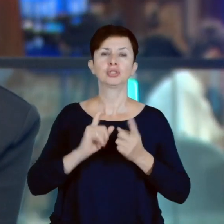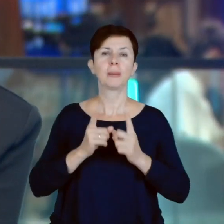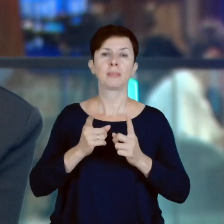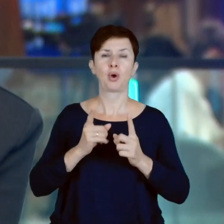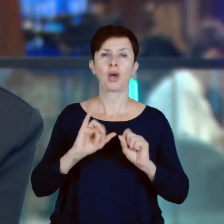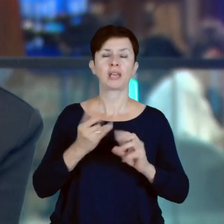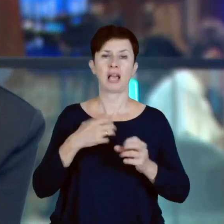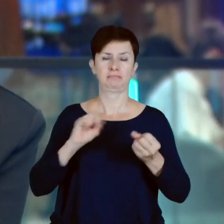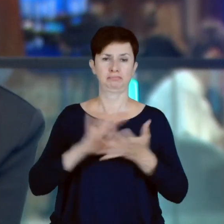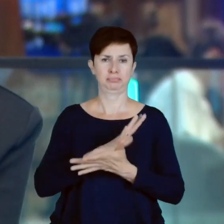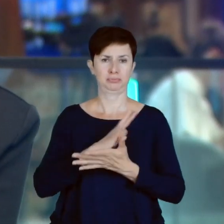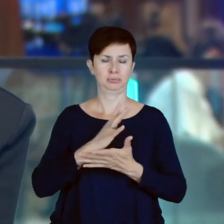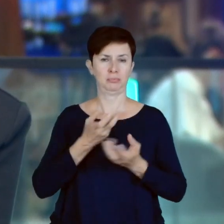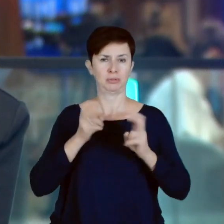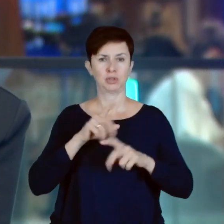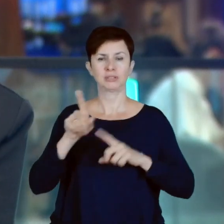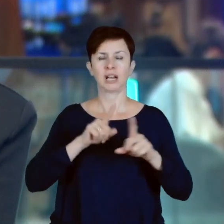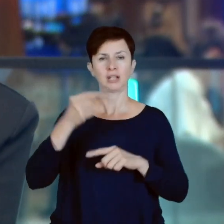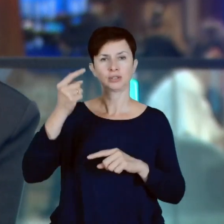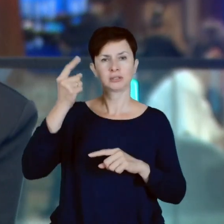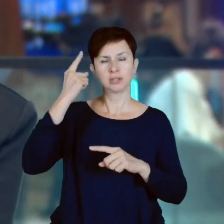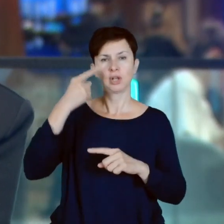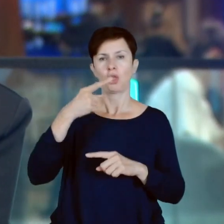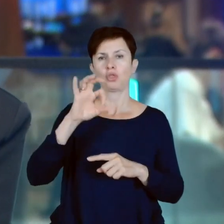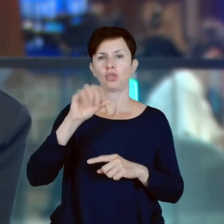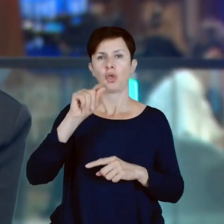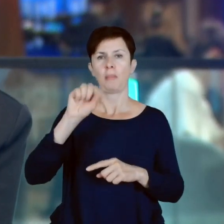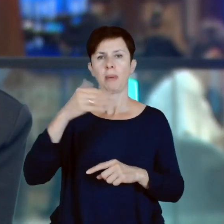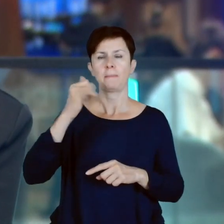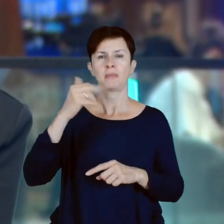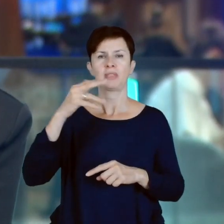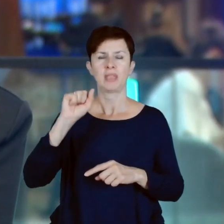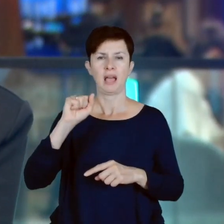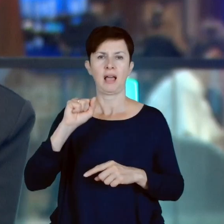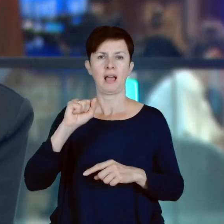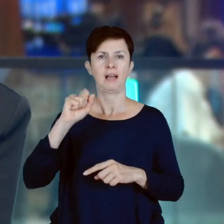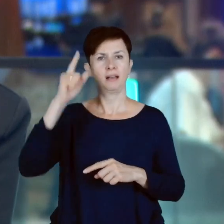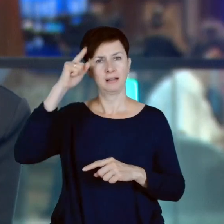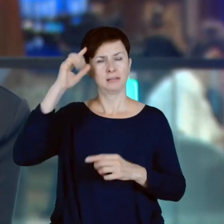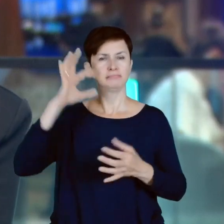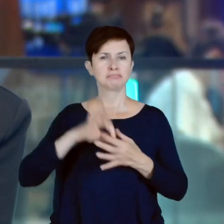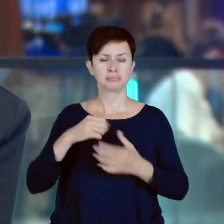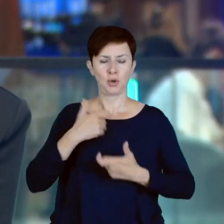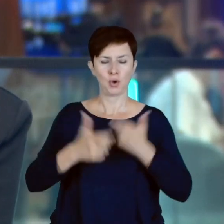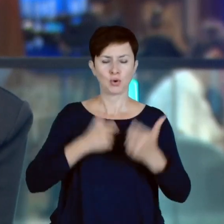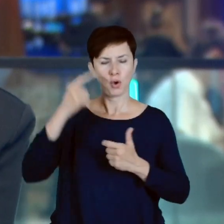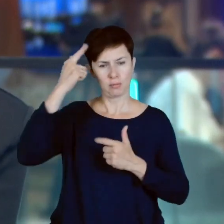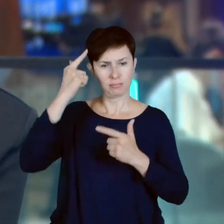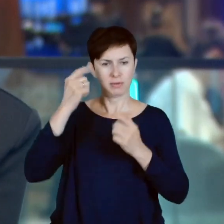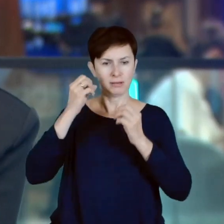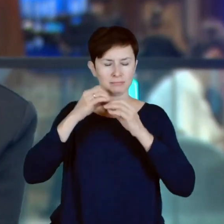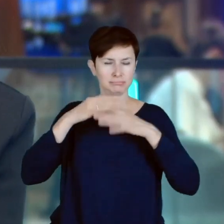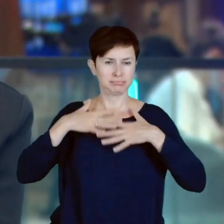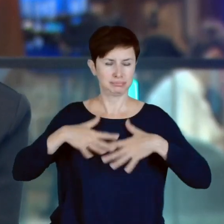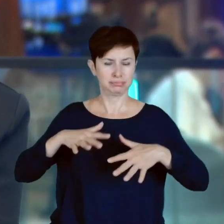bardzo zależy od ilości dopaminy, która jest uwalniana, kiedy tą czynność wykonujemy, prawda? Nawet jeżeli badania pokazują,